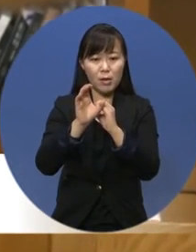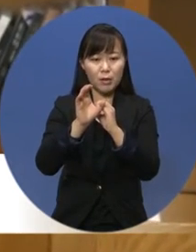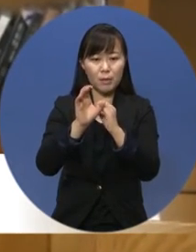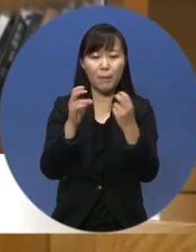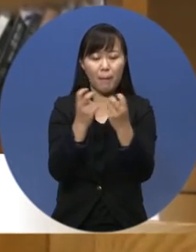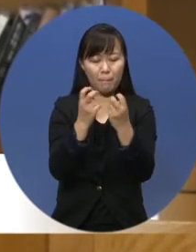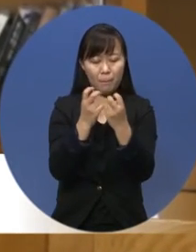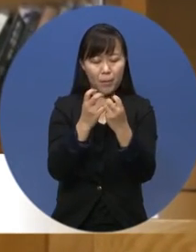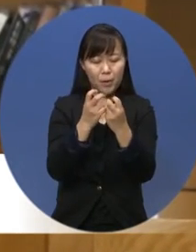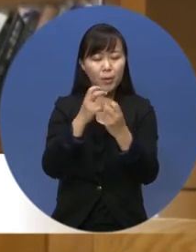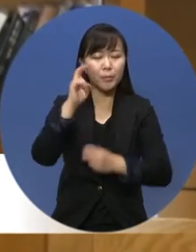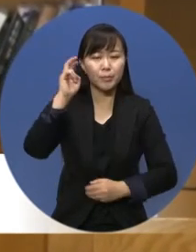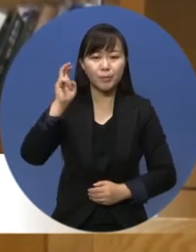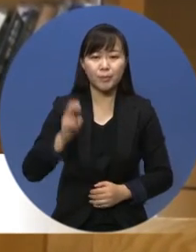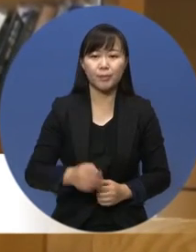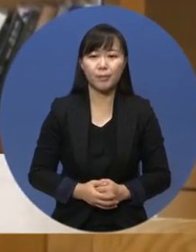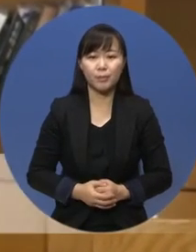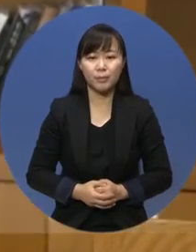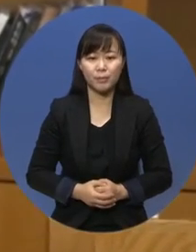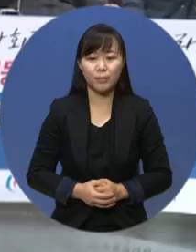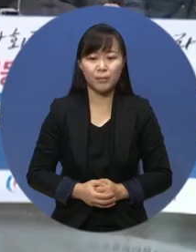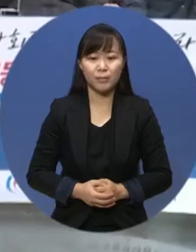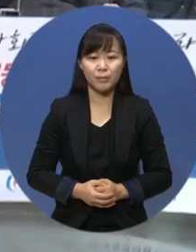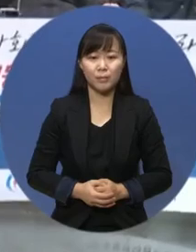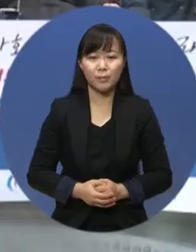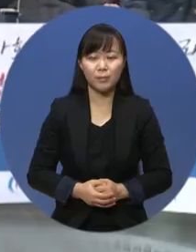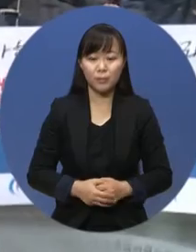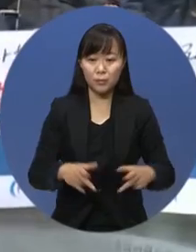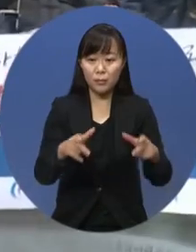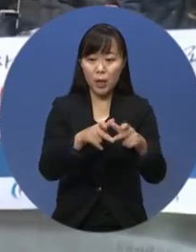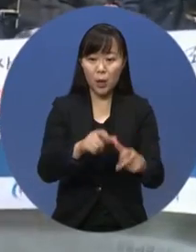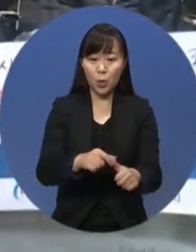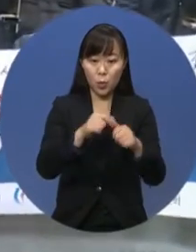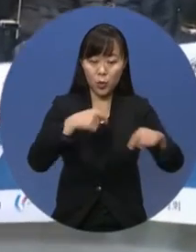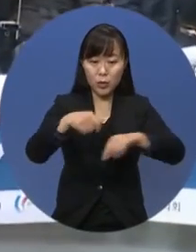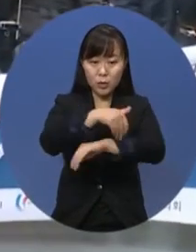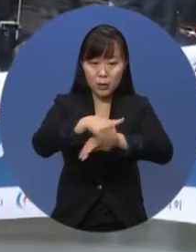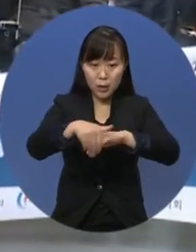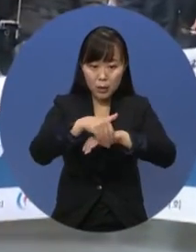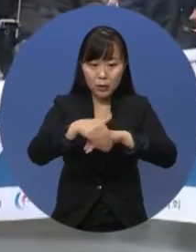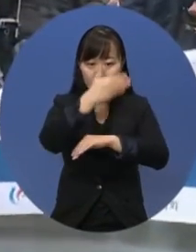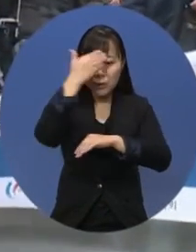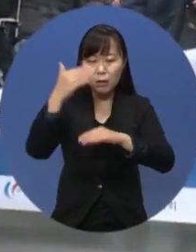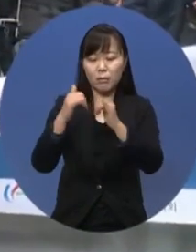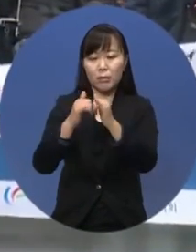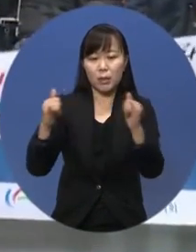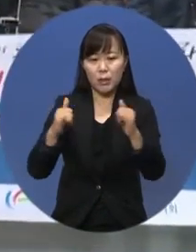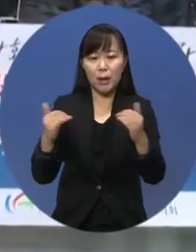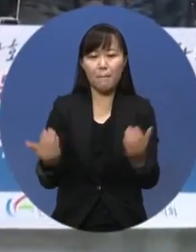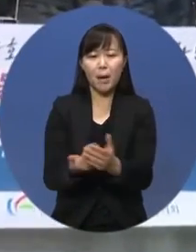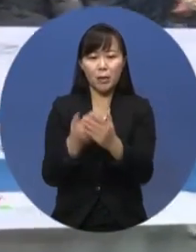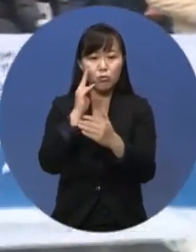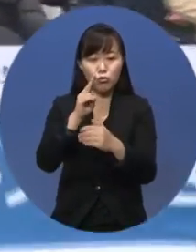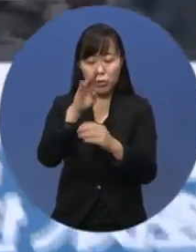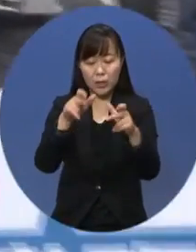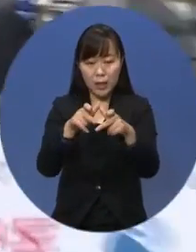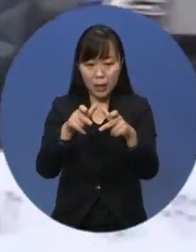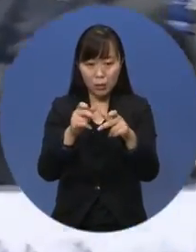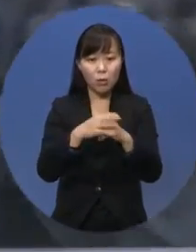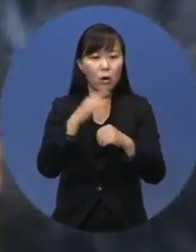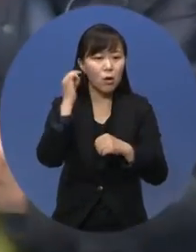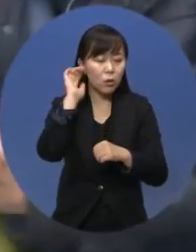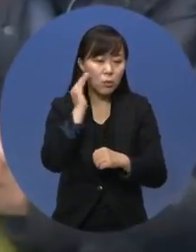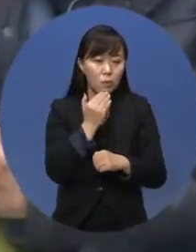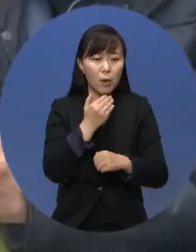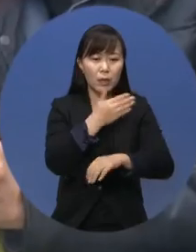수 있는 그런 방안이라고 생각이 되어집니다. 장애인 고용 정책은 청년층의 발달 증진 장애인과 청각,